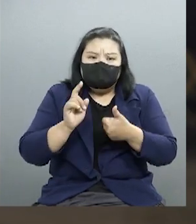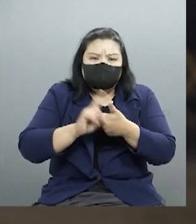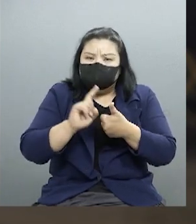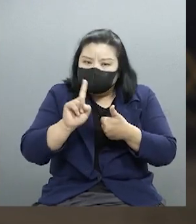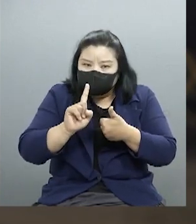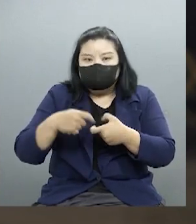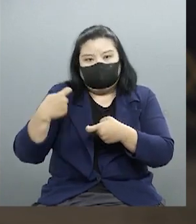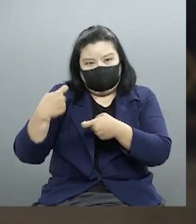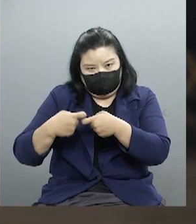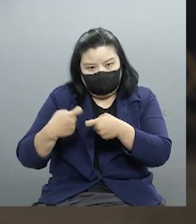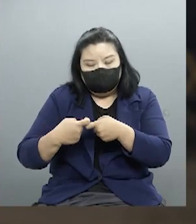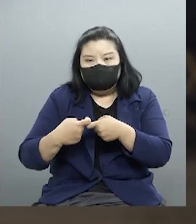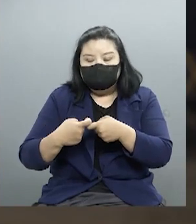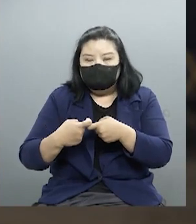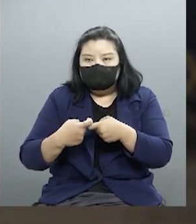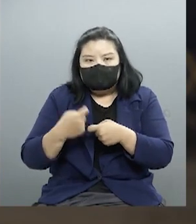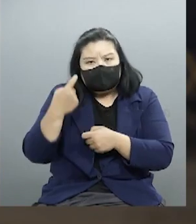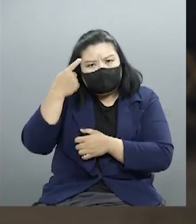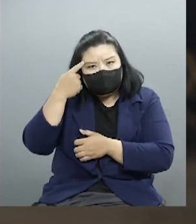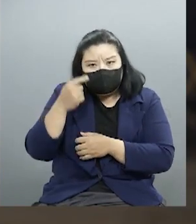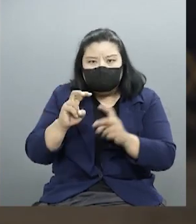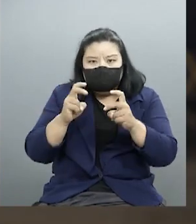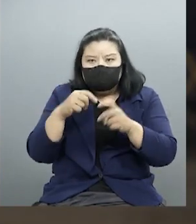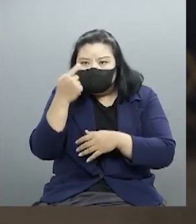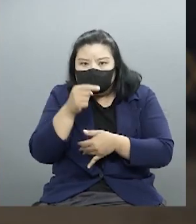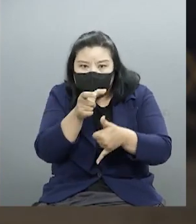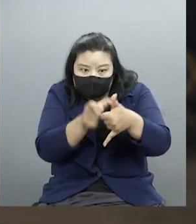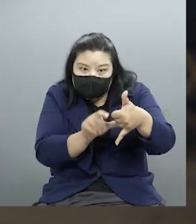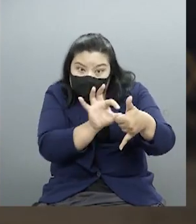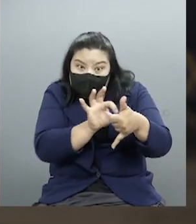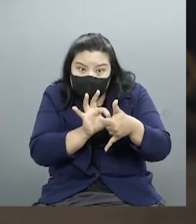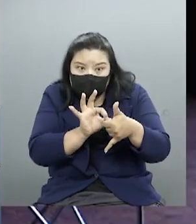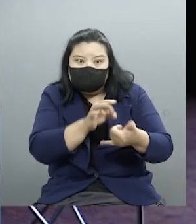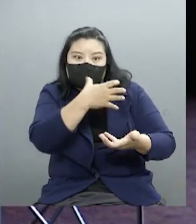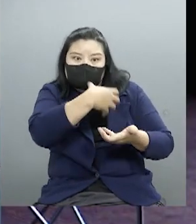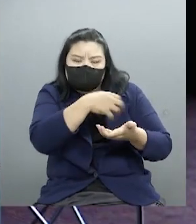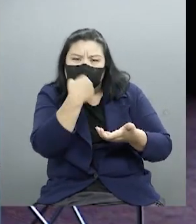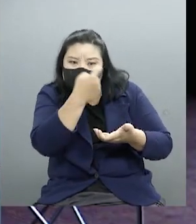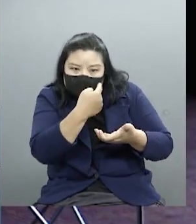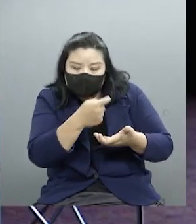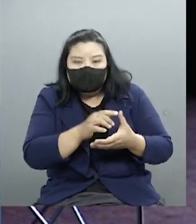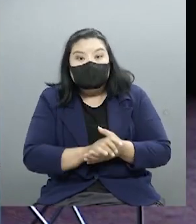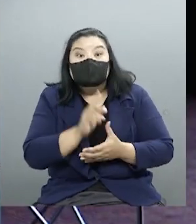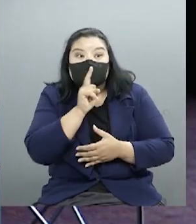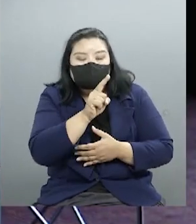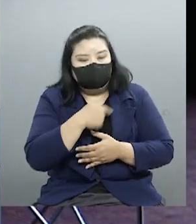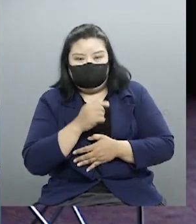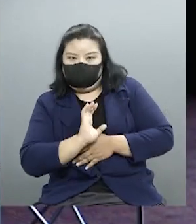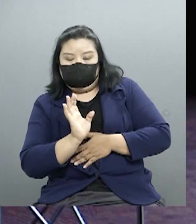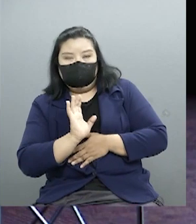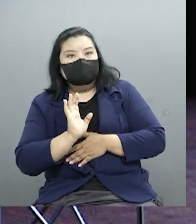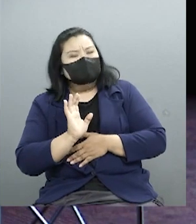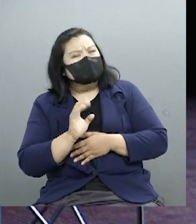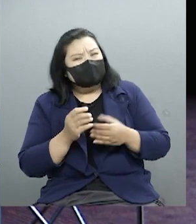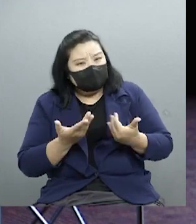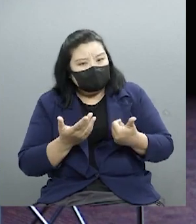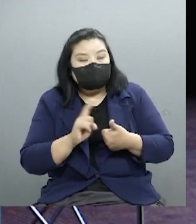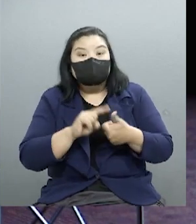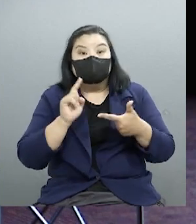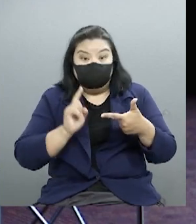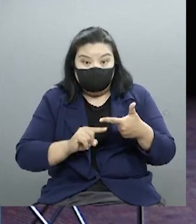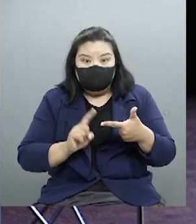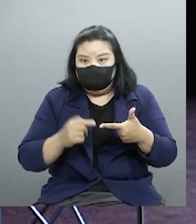ในเรื่องของตัวของคนที่จะมาเป็นสตอรี่คนต้นเรื่องของเราเราพยายามติดต่อไปถูกแคนเซิลหมดเลยแล้วสุดท้